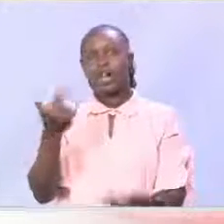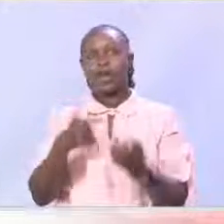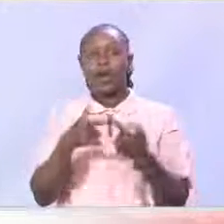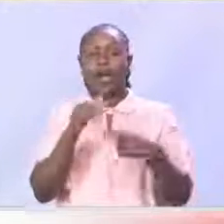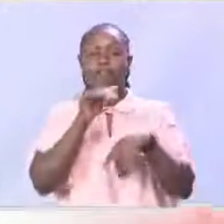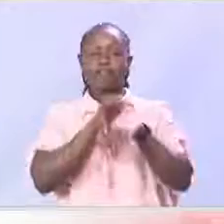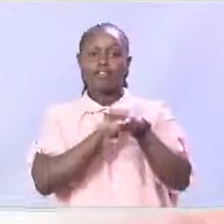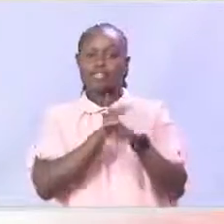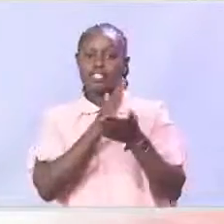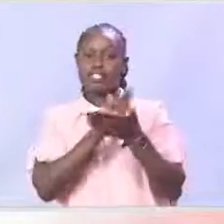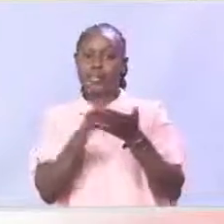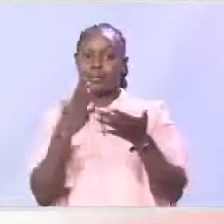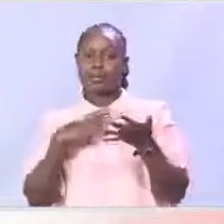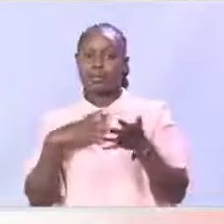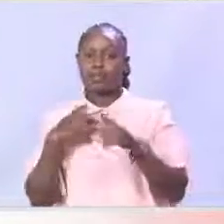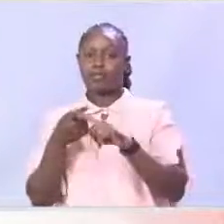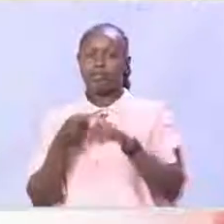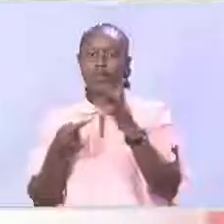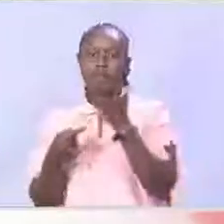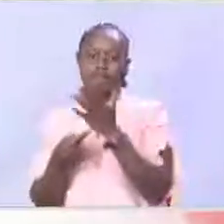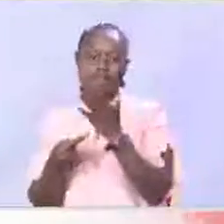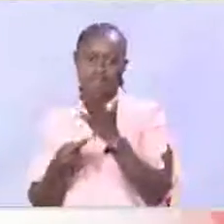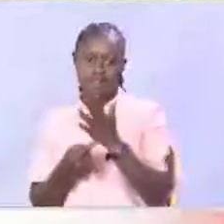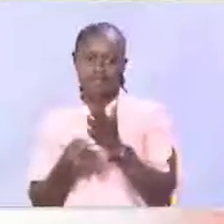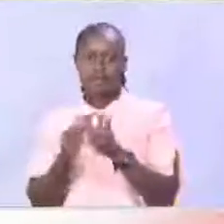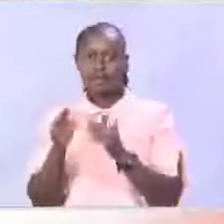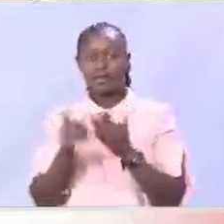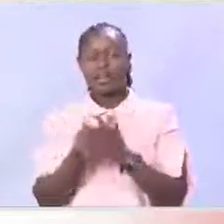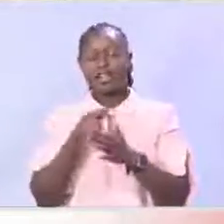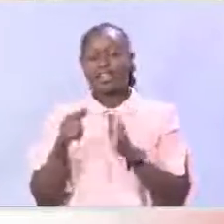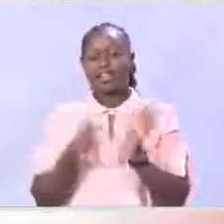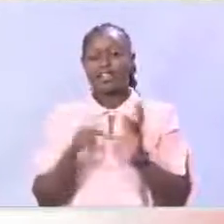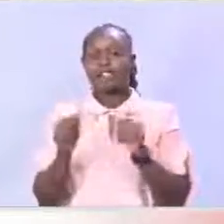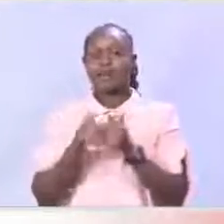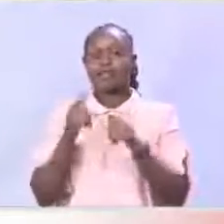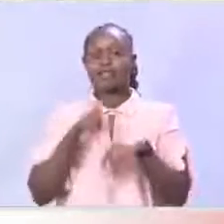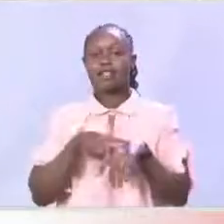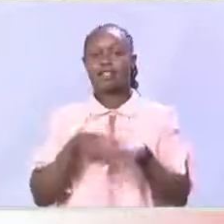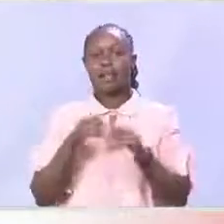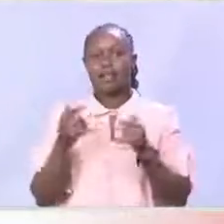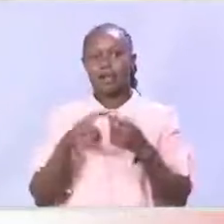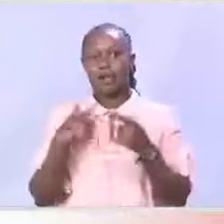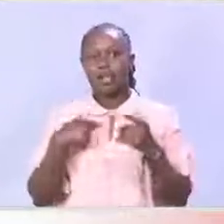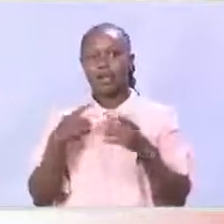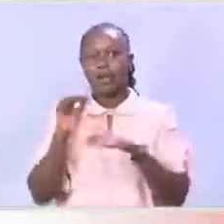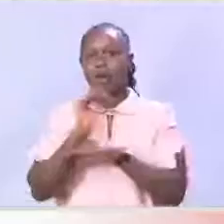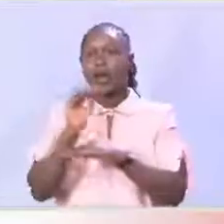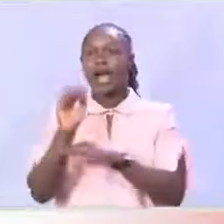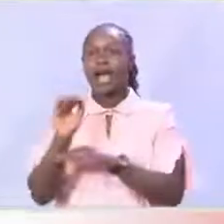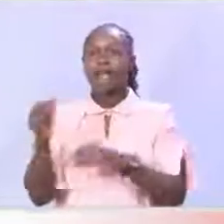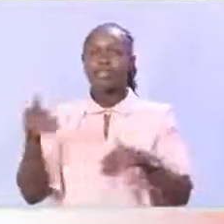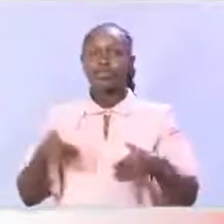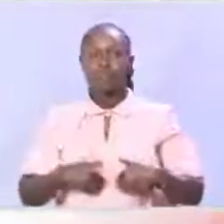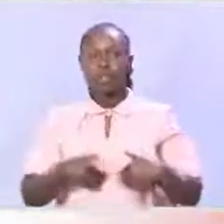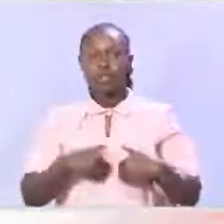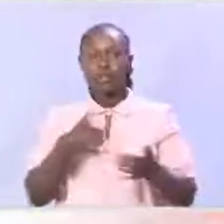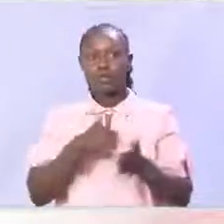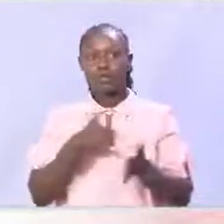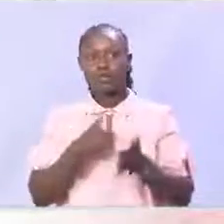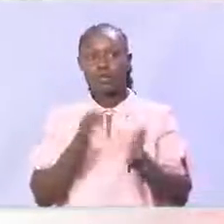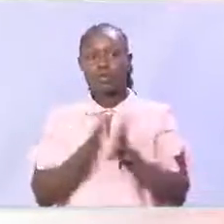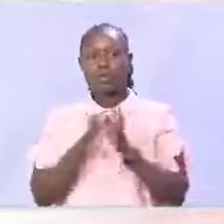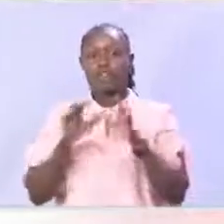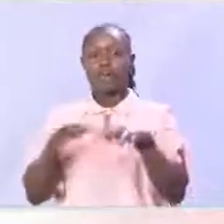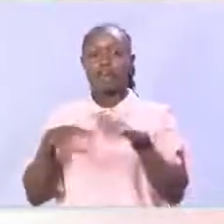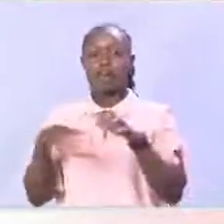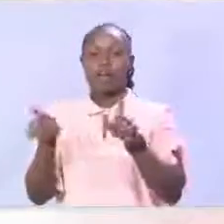na sehemu na Taita Taveta sahihi. Haya yanajiri huku wito ukitolewa kwa vijana katika jamii kujihusisha na kilimo kama